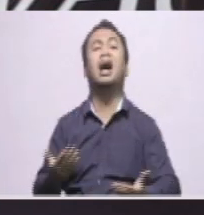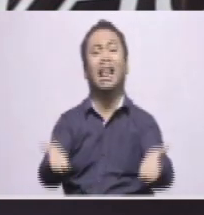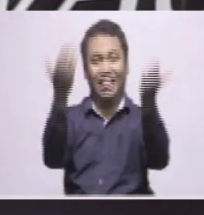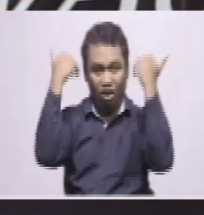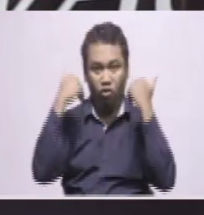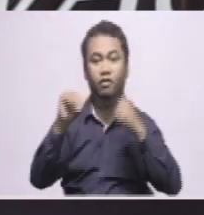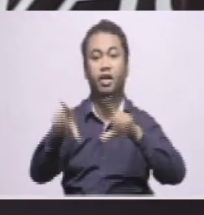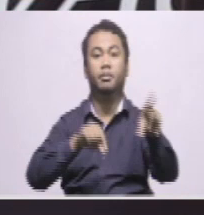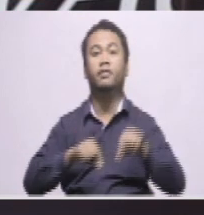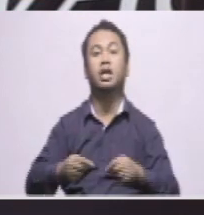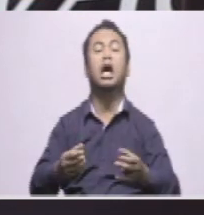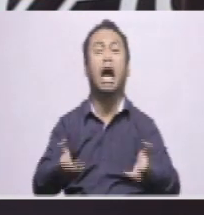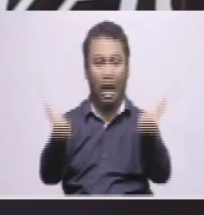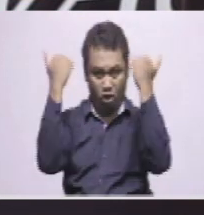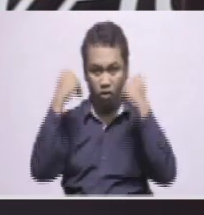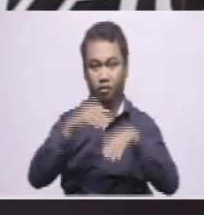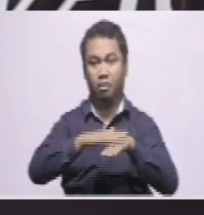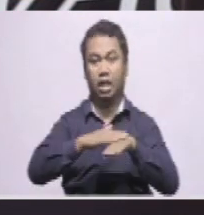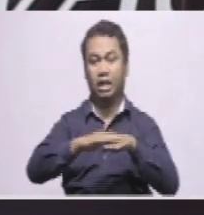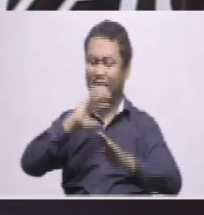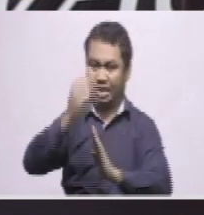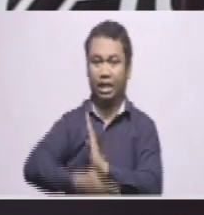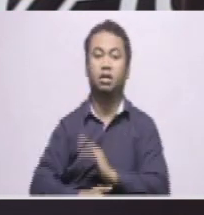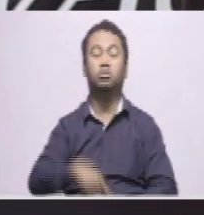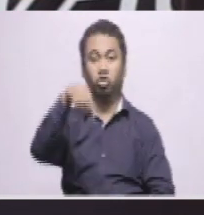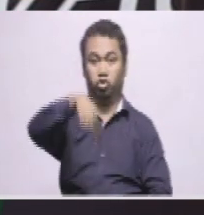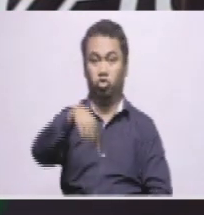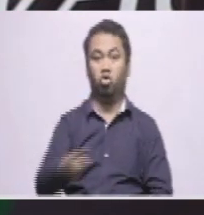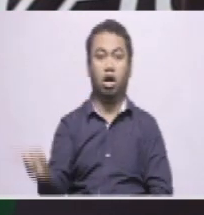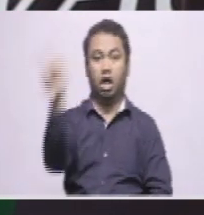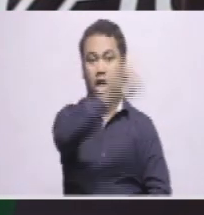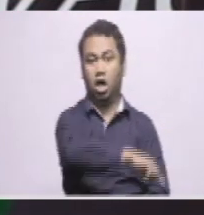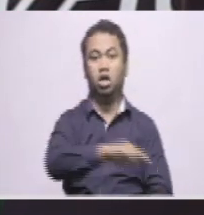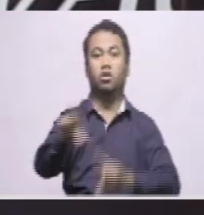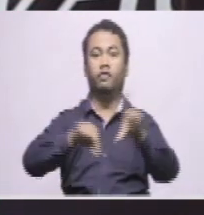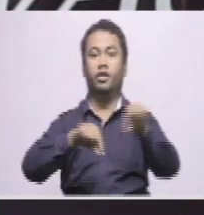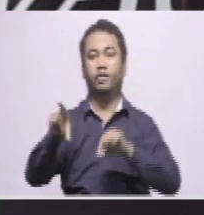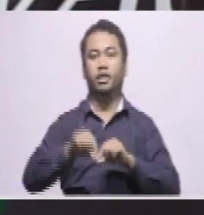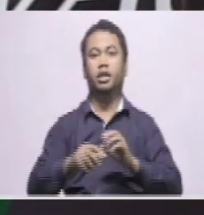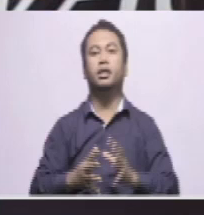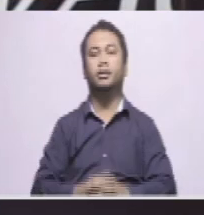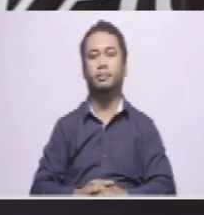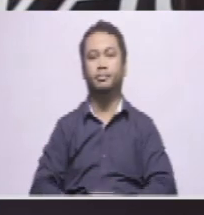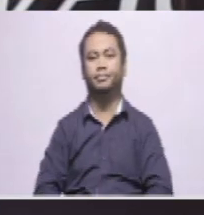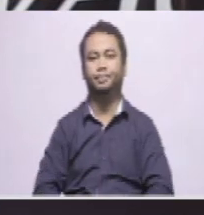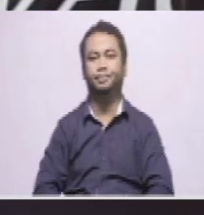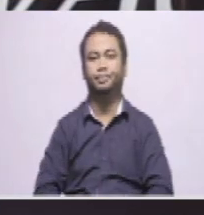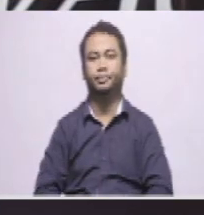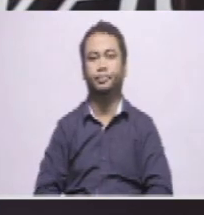fandatsaham-bato an'ny mpifidy rehetra manerana ny nosy amin'izao andro ny fifidianana solombavam-bahoaka izao. Amaranantsika